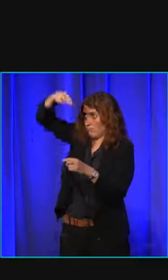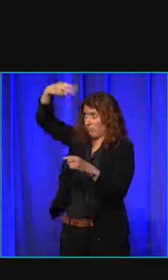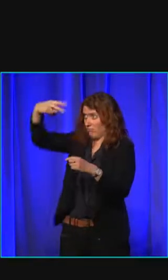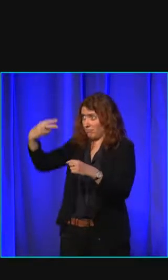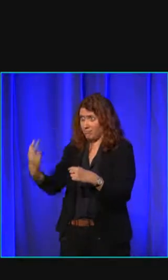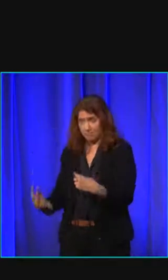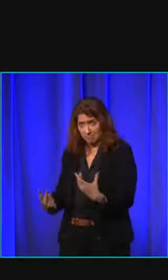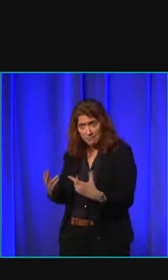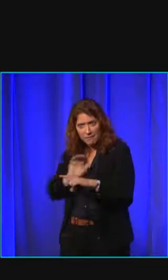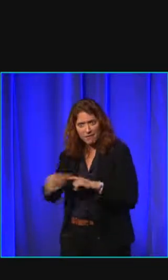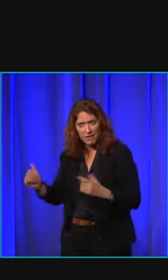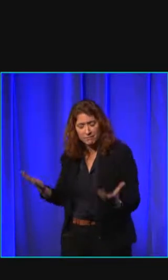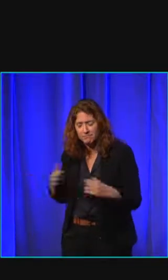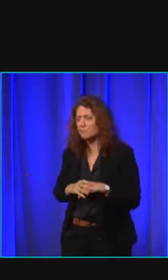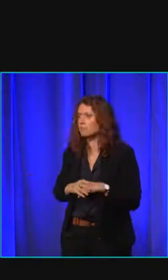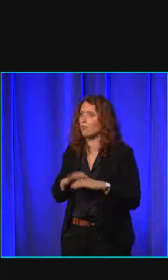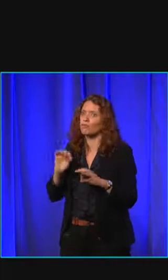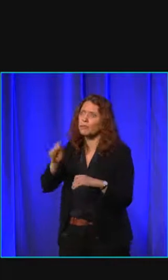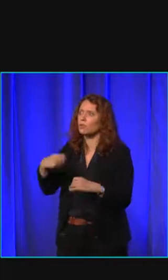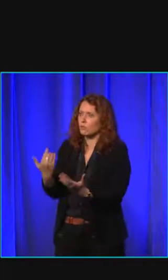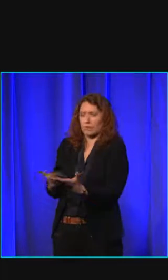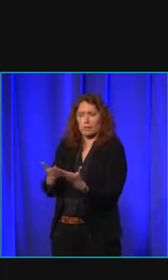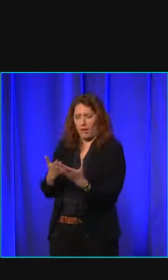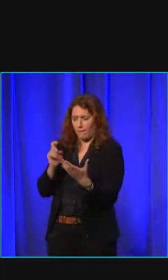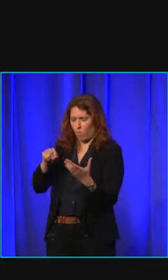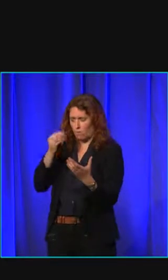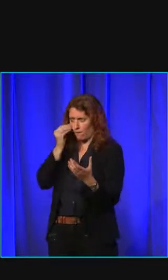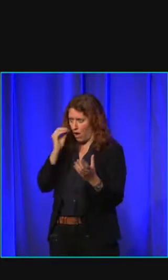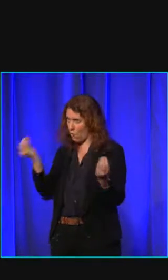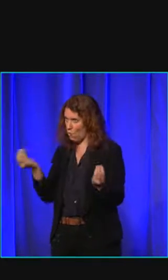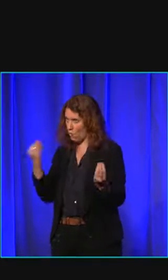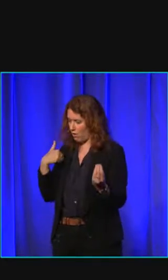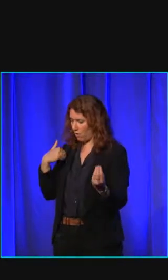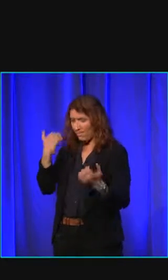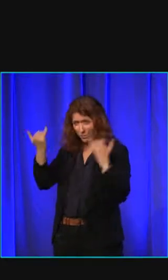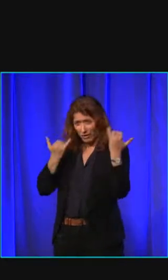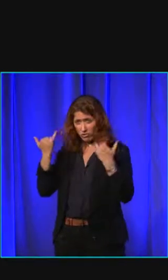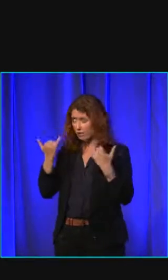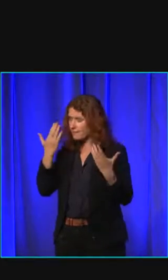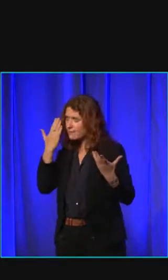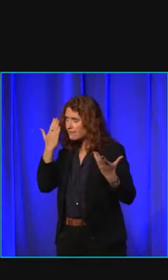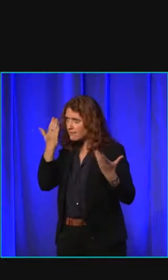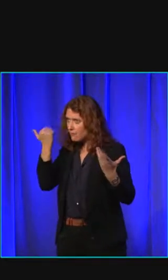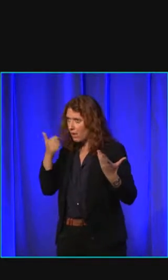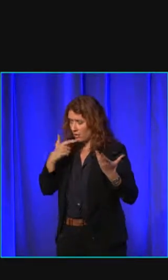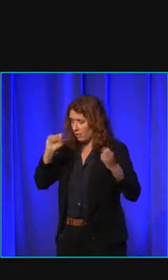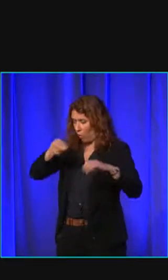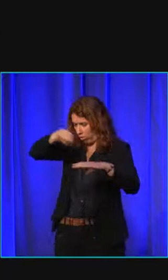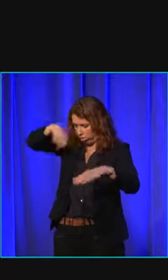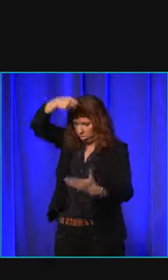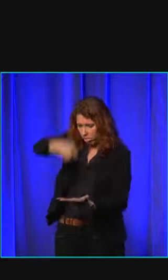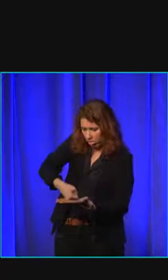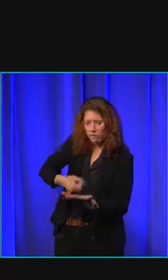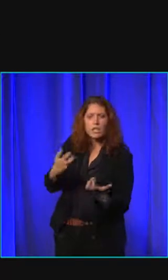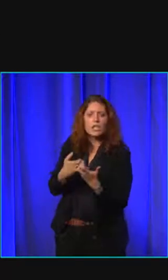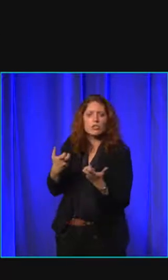Et évidemment, quand on fait ça, il faut se repérer dans l'espace, parce que si on ne se repère pas, on va à la catastrophe. Donc, un des points de